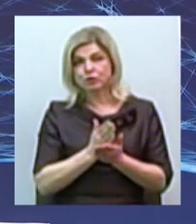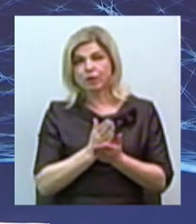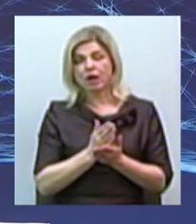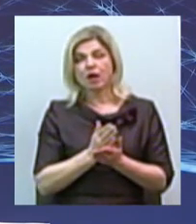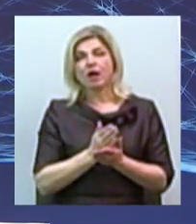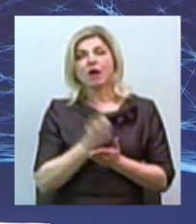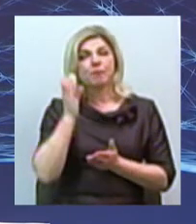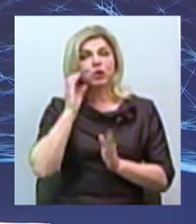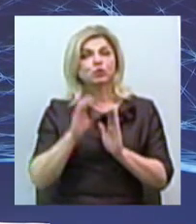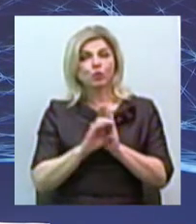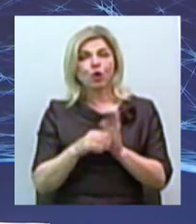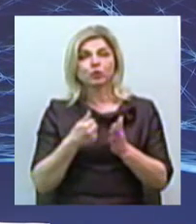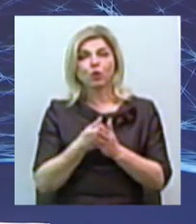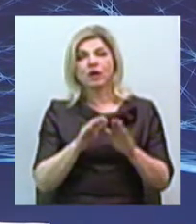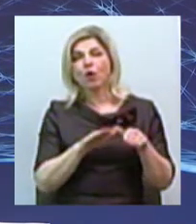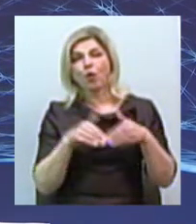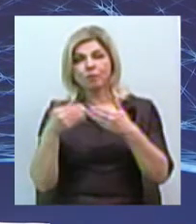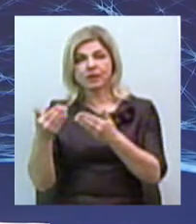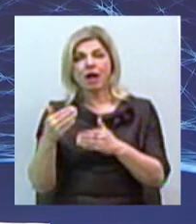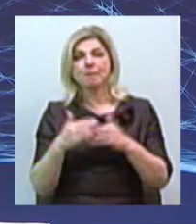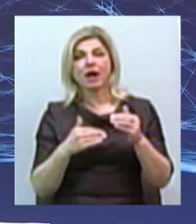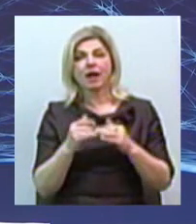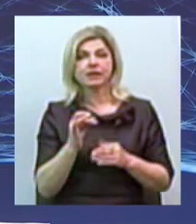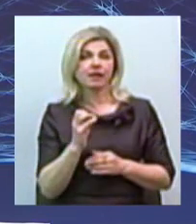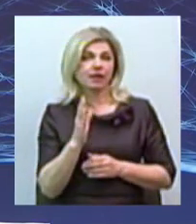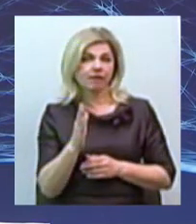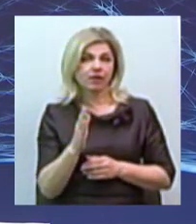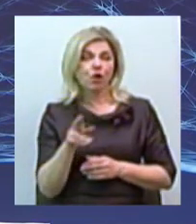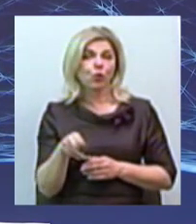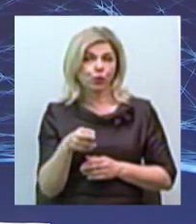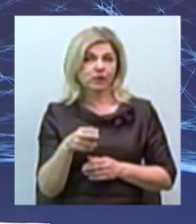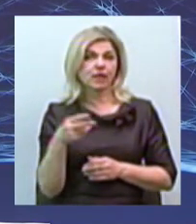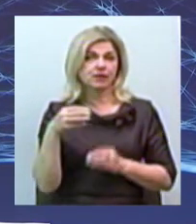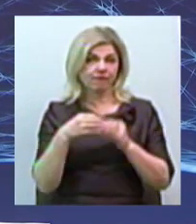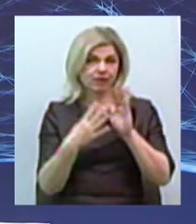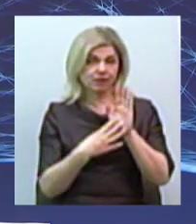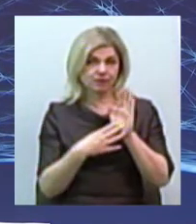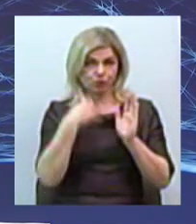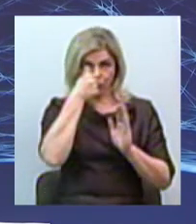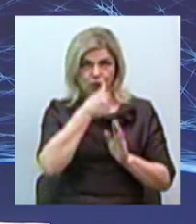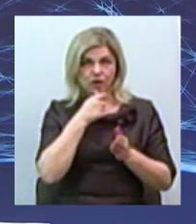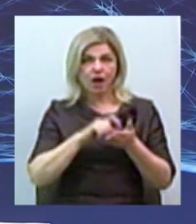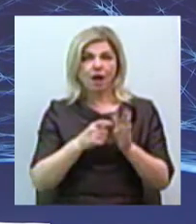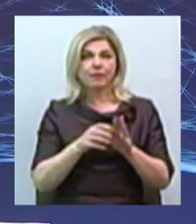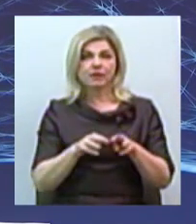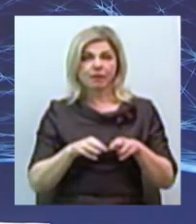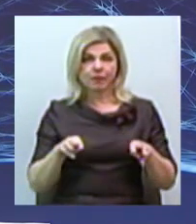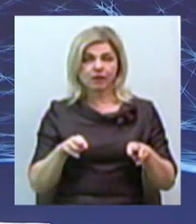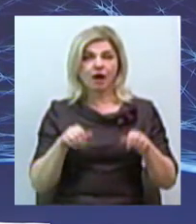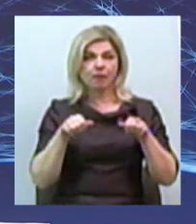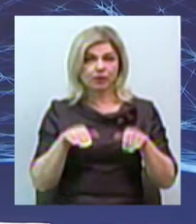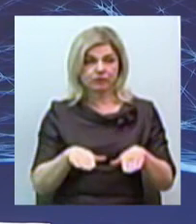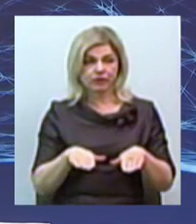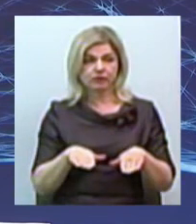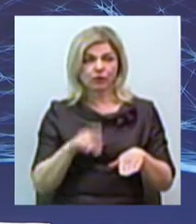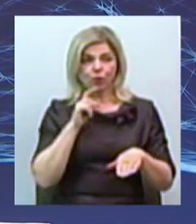України прислухається до рекомендацій саме практиків? В грудні місяці 2019 року постановою Кабінету